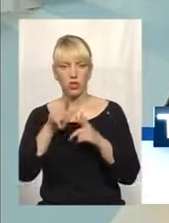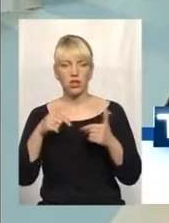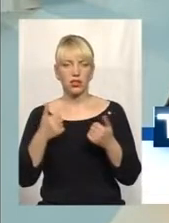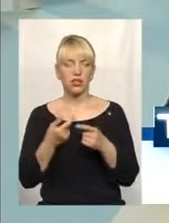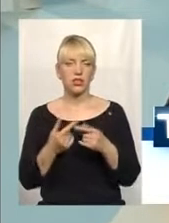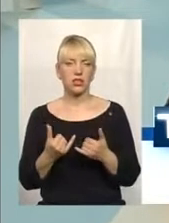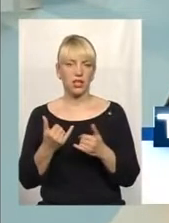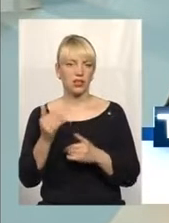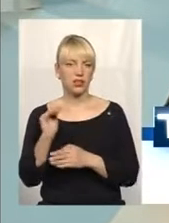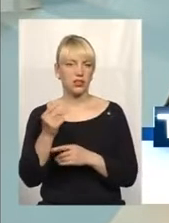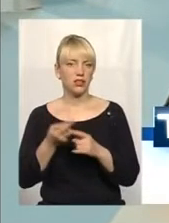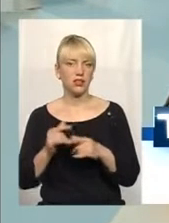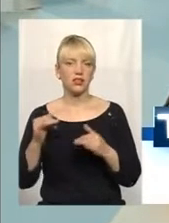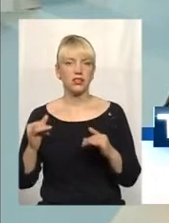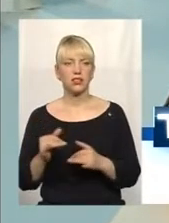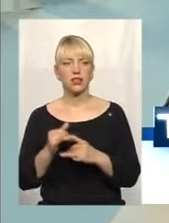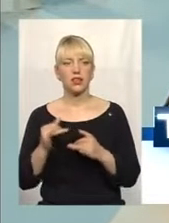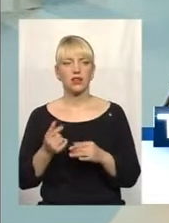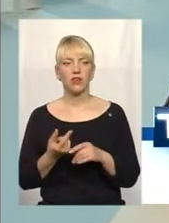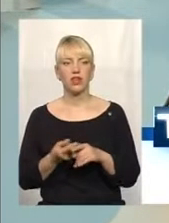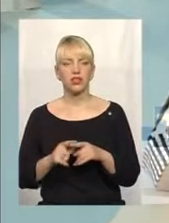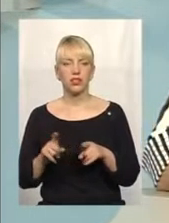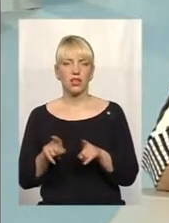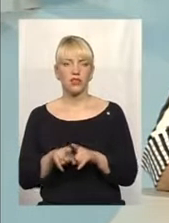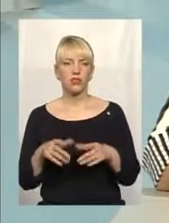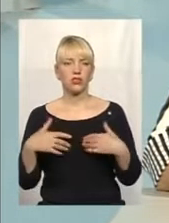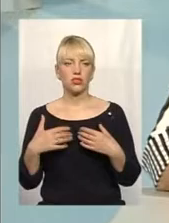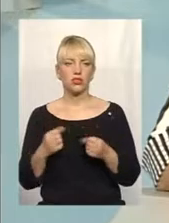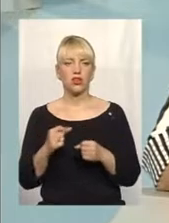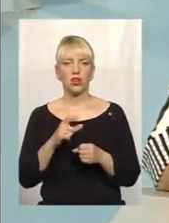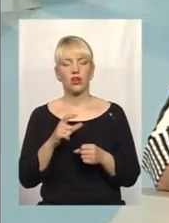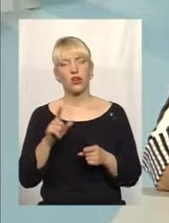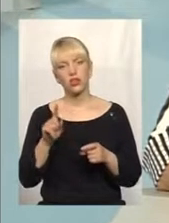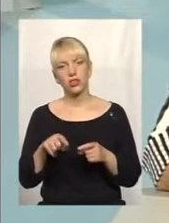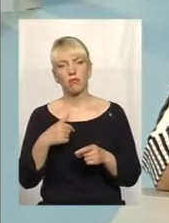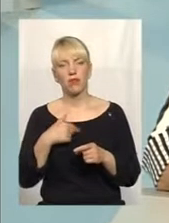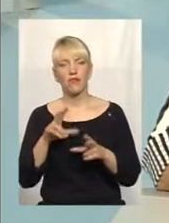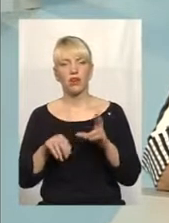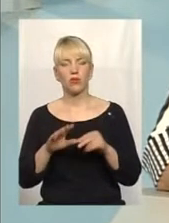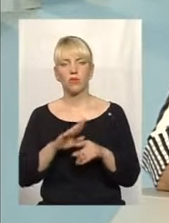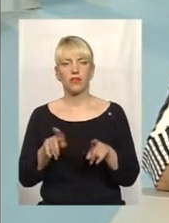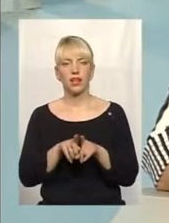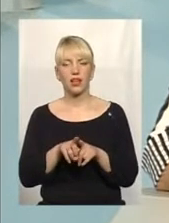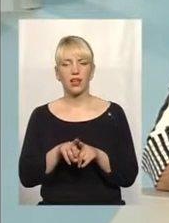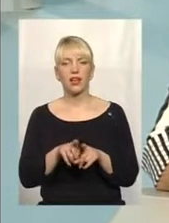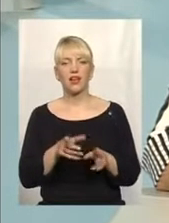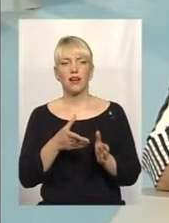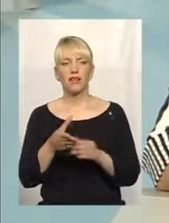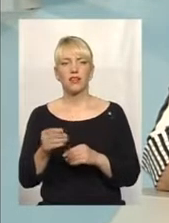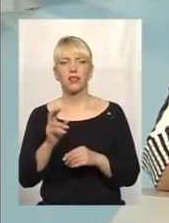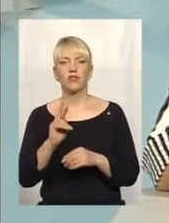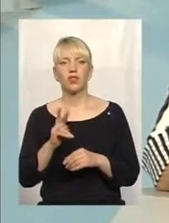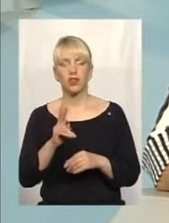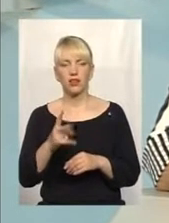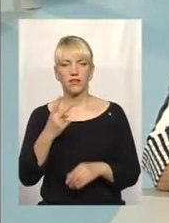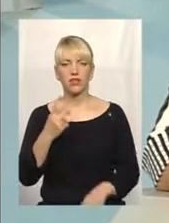цікаво, це також оздоровлення, хоча ми рахуємо, що воно не настільки ефективне, як 24 дня чи